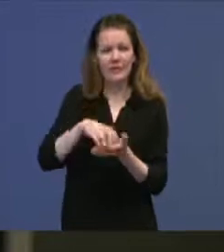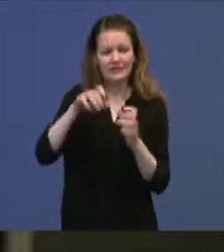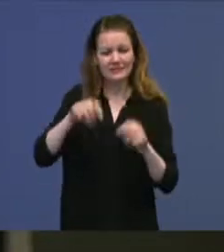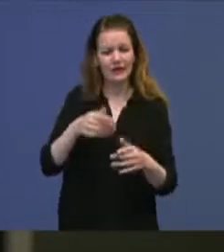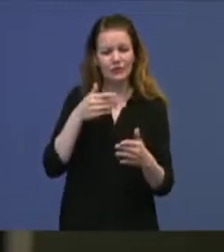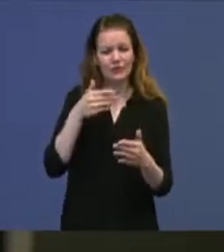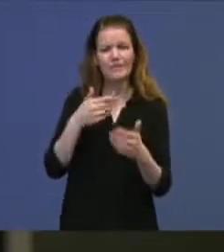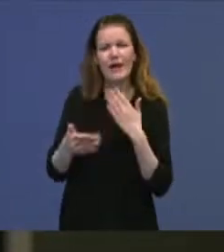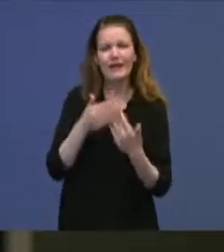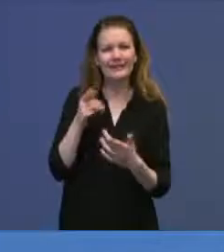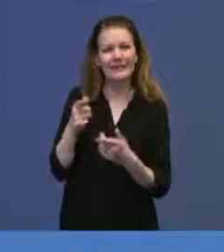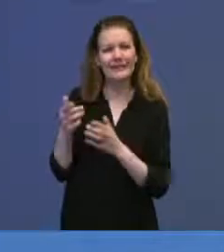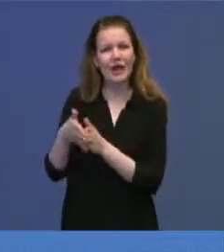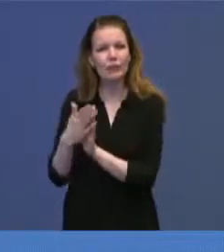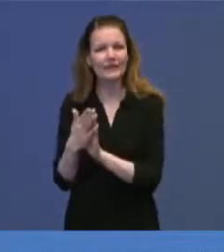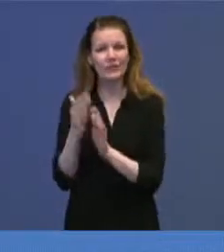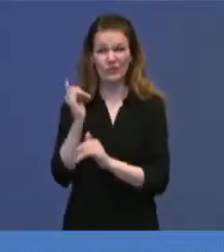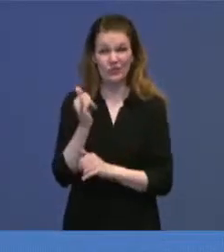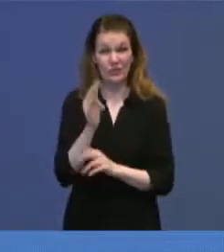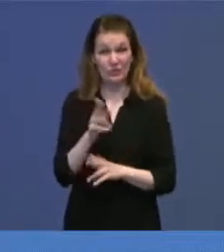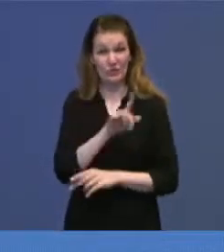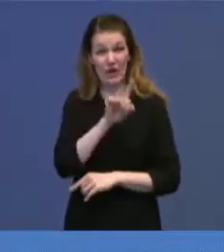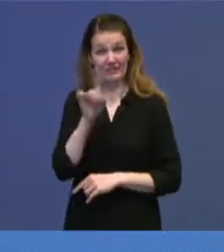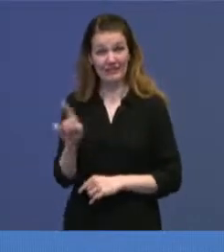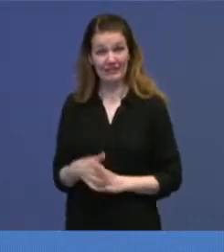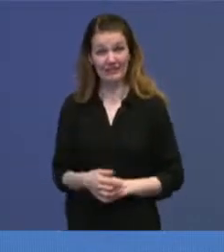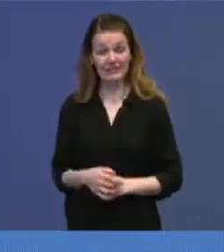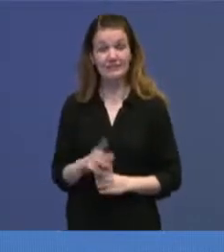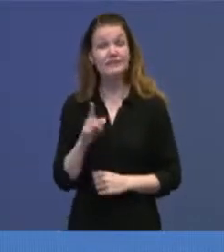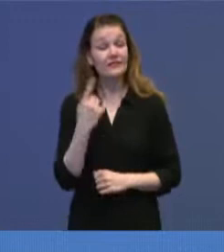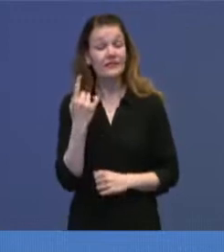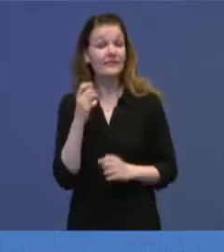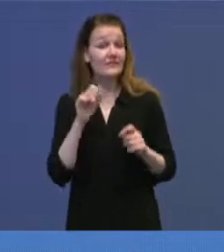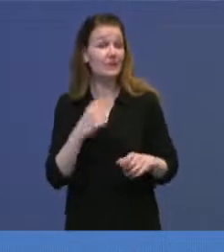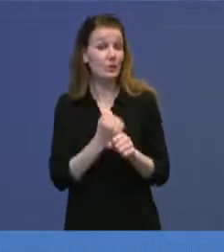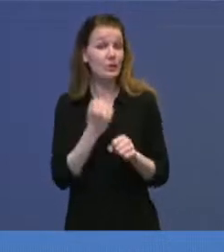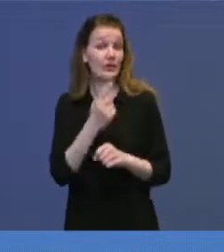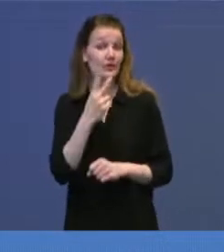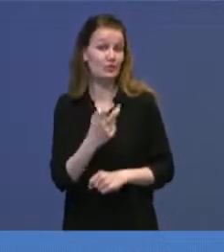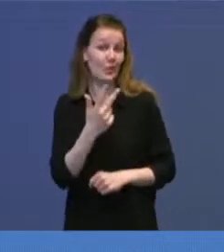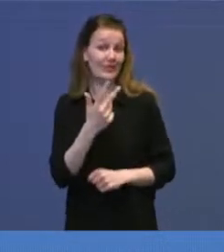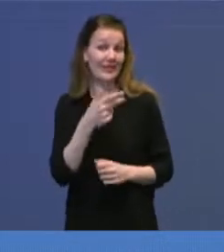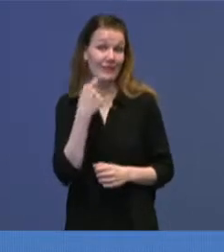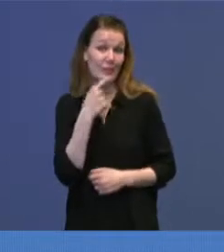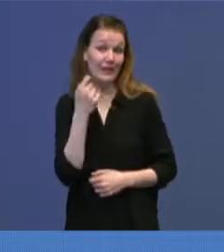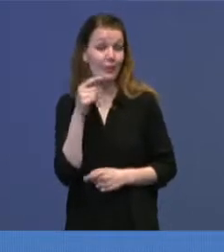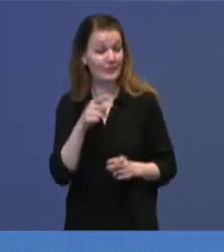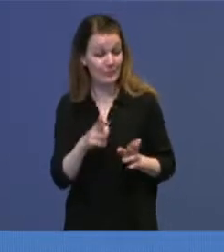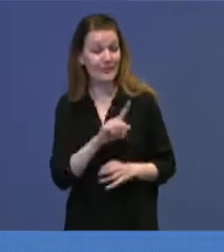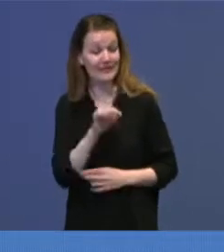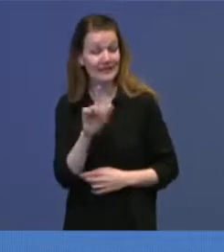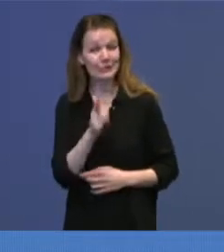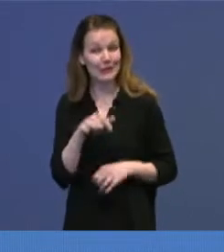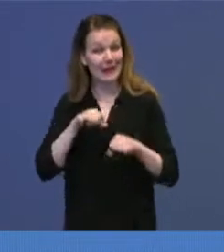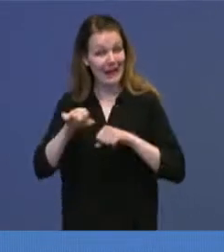behandle den anmodningen, og hvorfor tok det så lang tid? Vi begynte å jobbe med den 28. februar, og det har tatt tid fordi